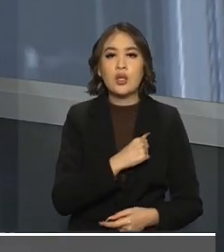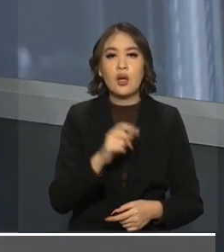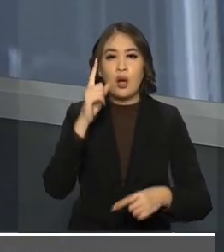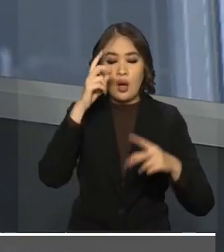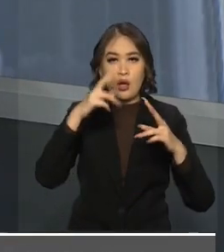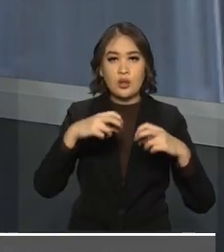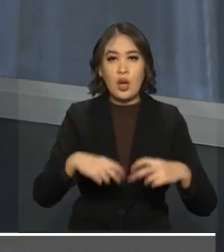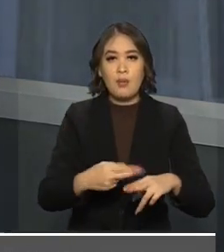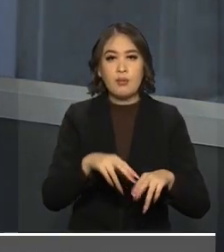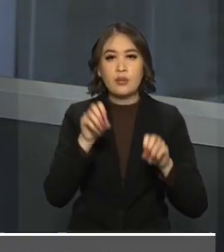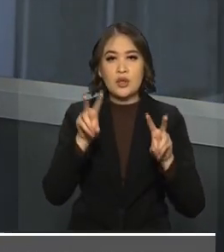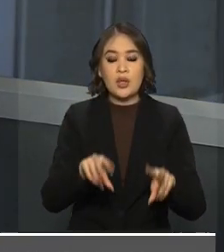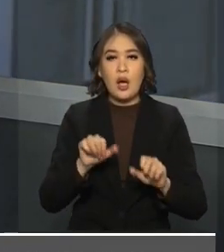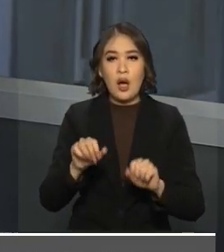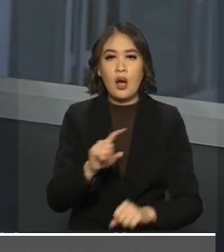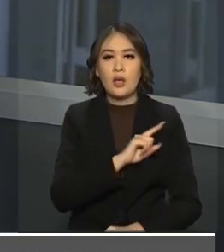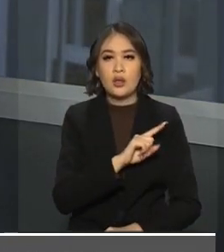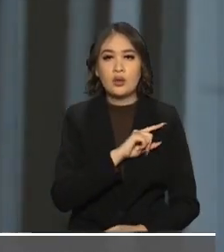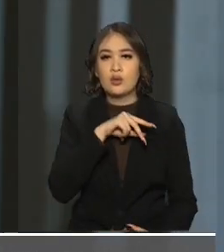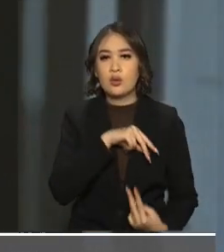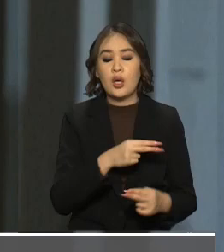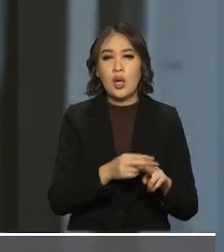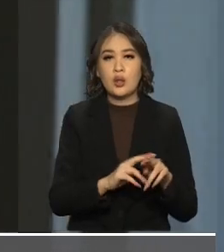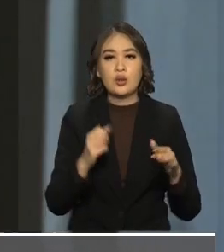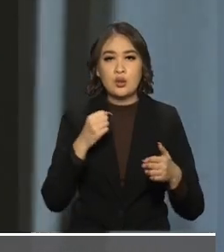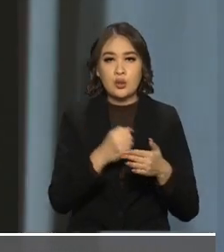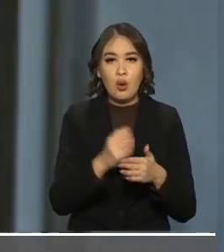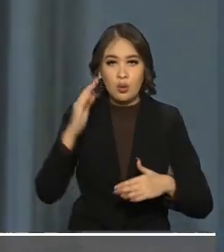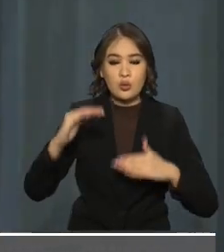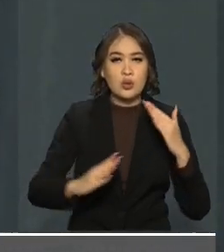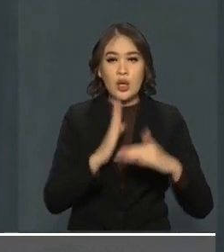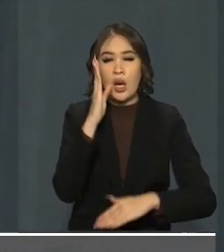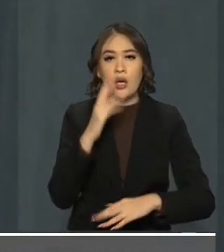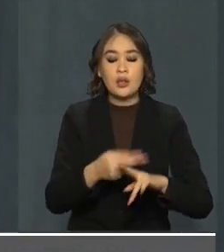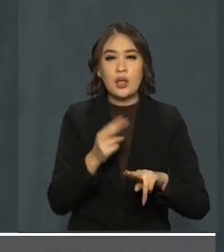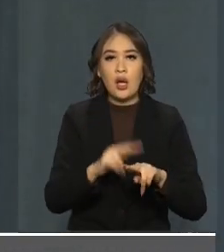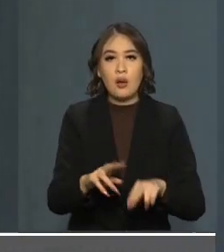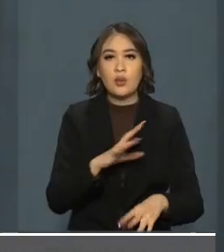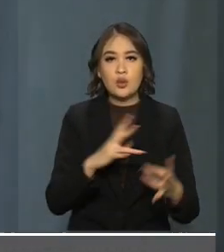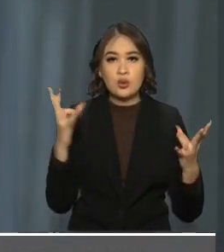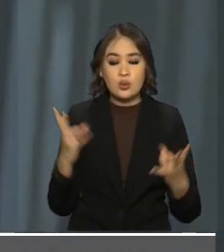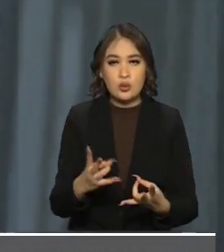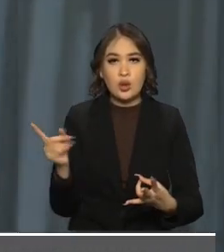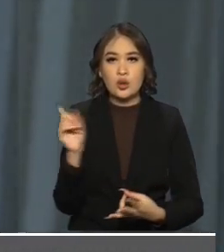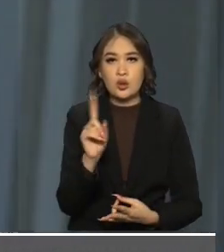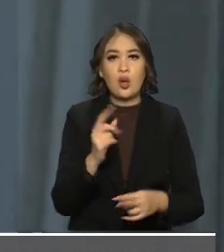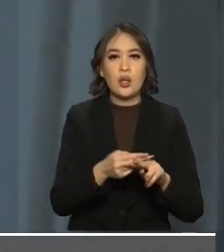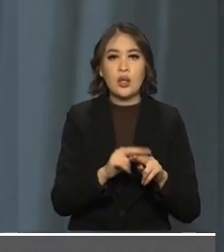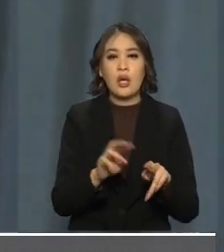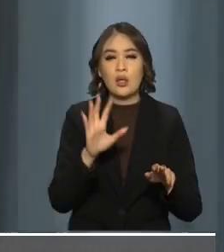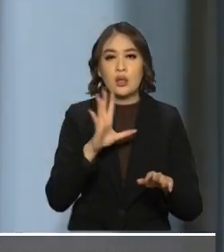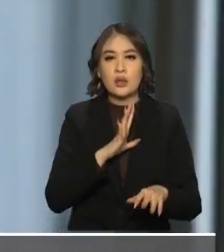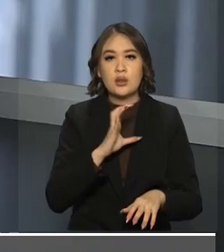в сфере безопасности и охраны труда, на самом деле он был утрачен. И сегодня мы вынуждены констатировать факт, что в данной сфере как